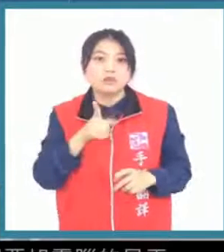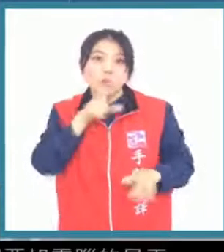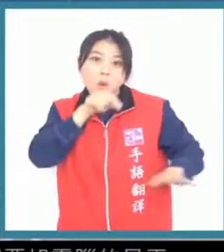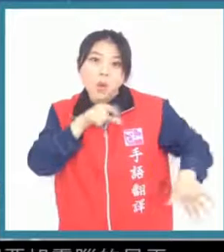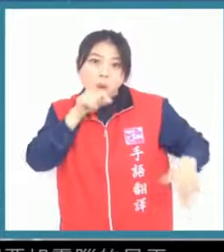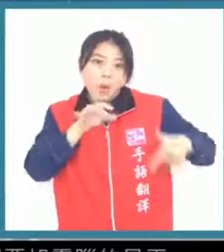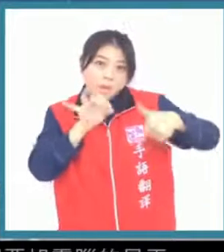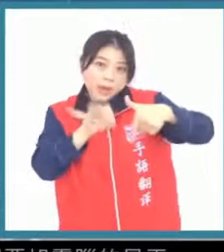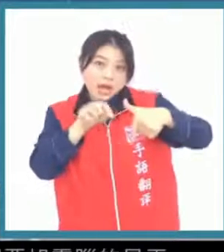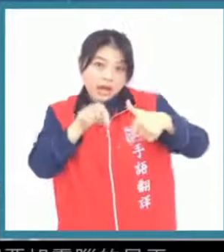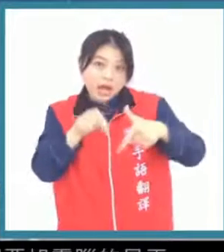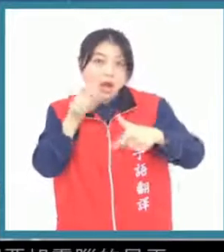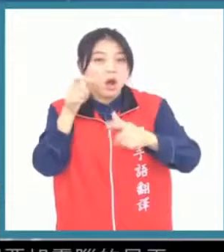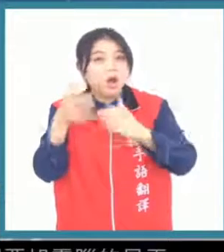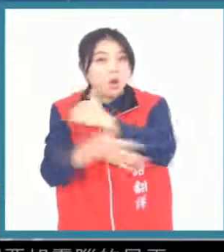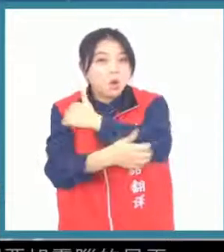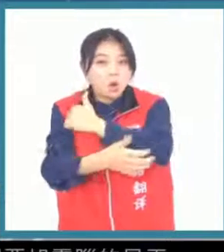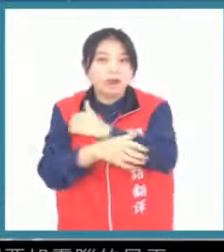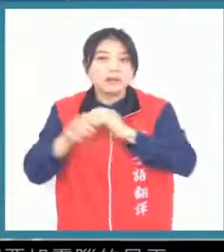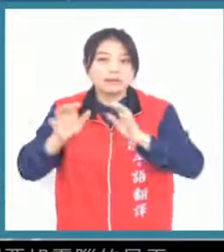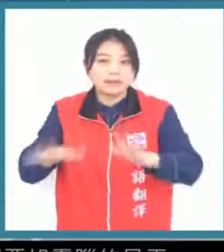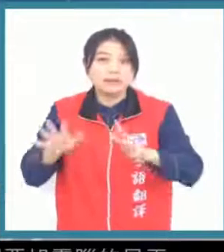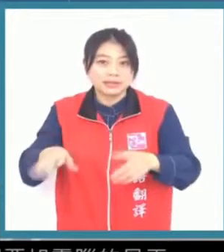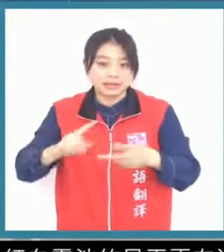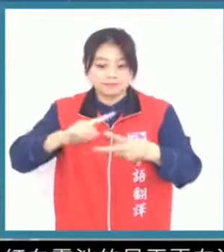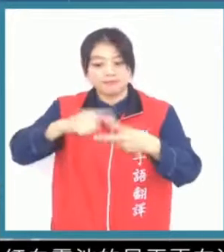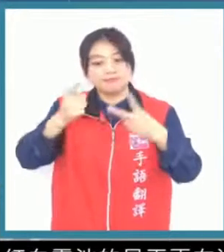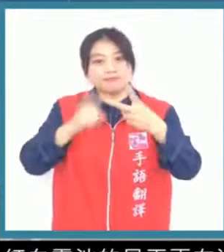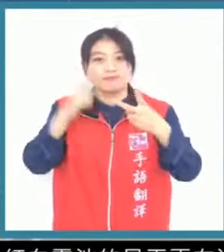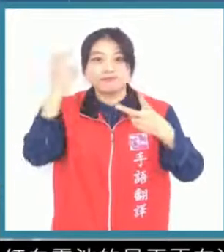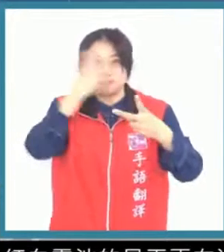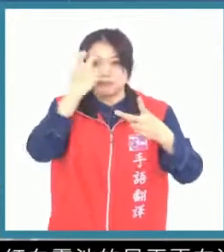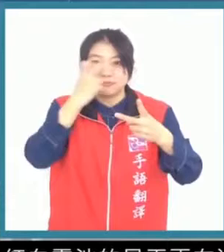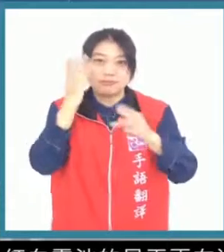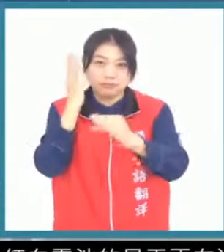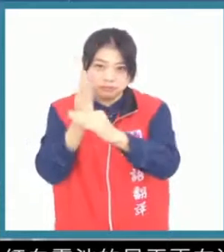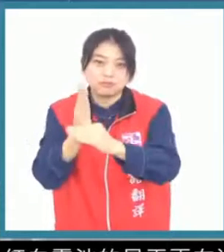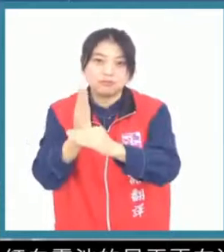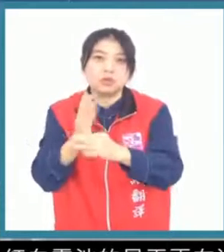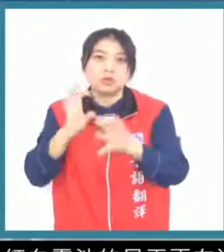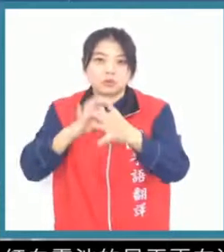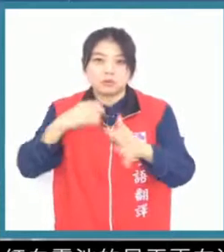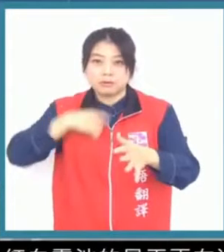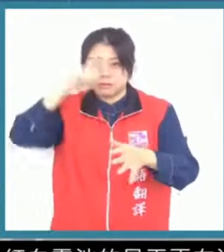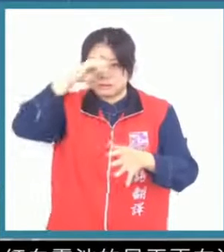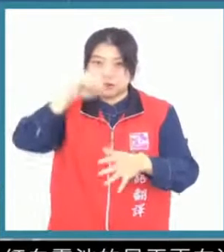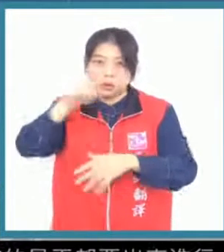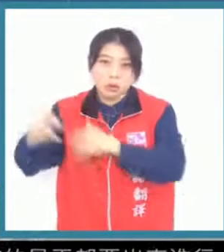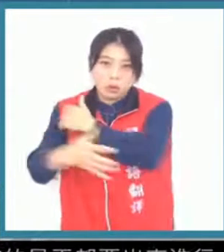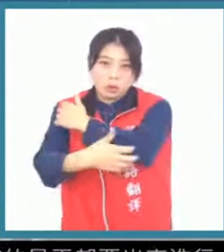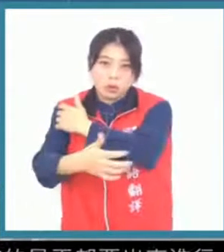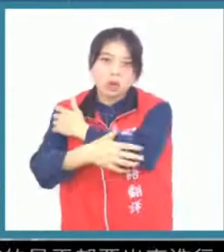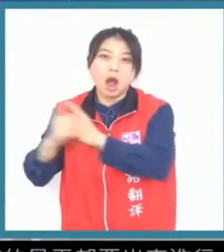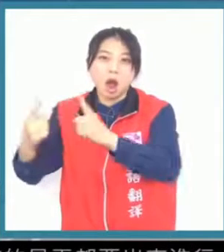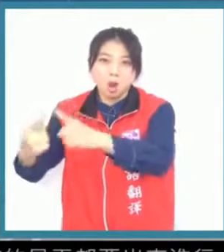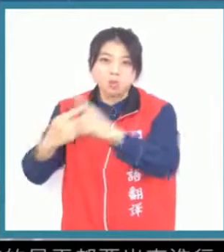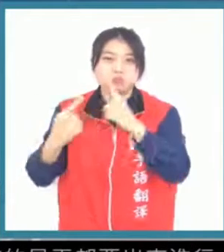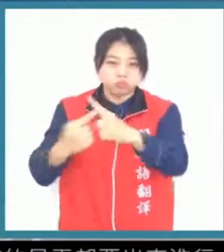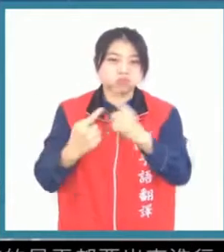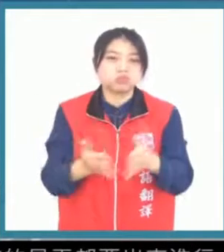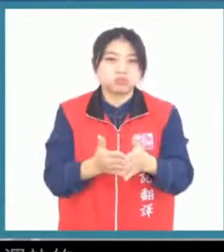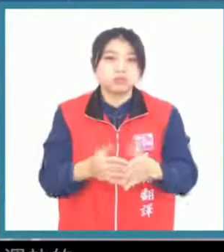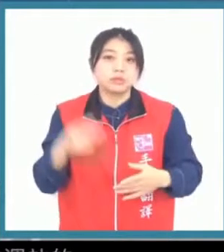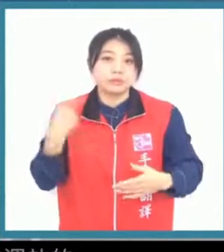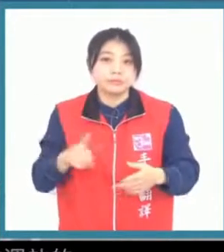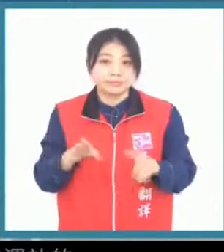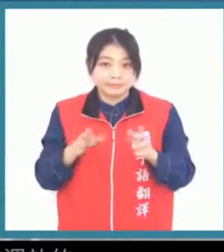在进行二采，那我们也希望所有的员工都要出来进行二采。那货运站的厂